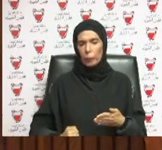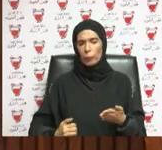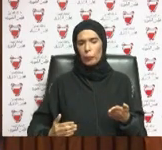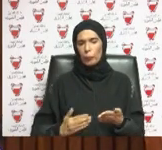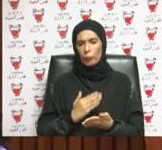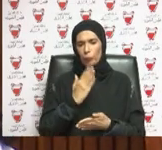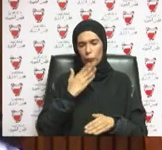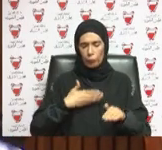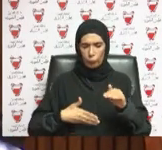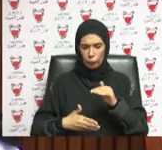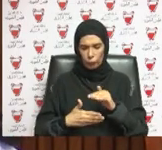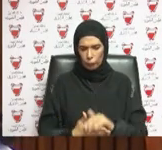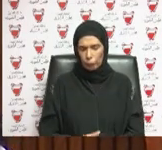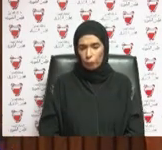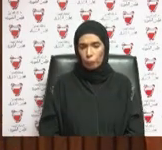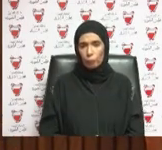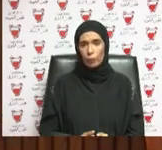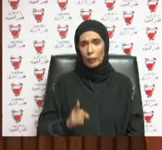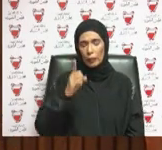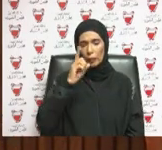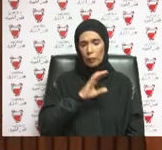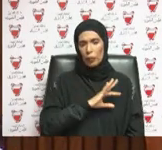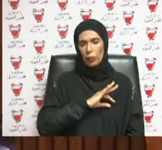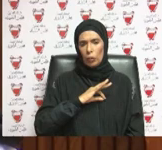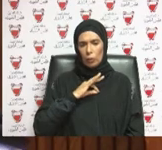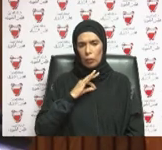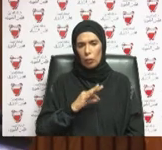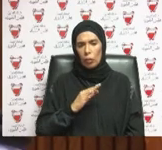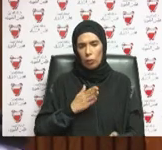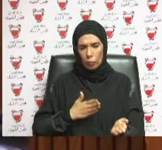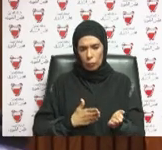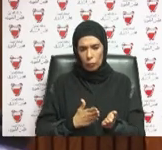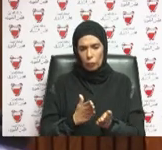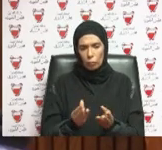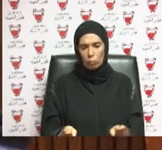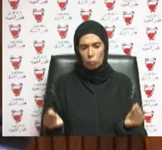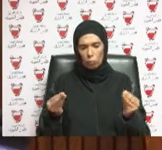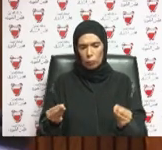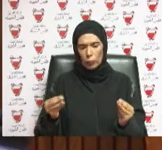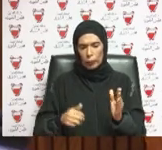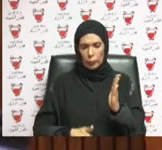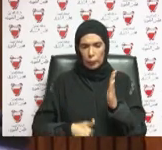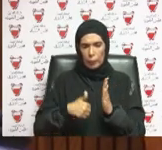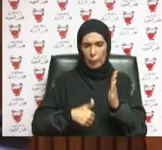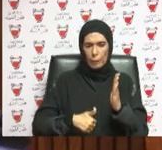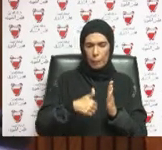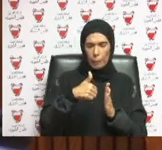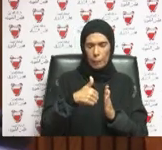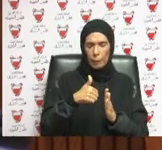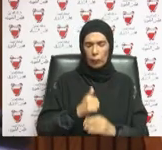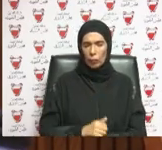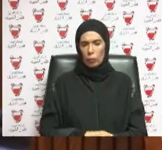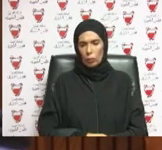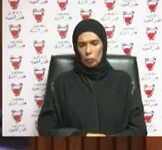والداخلية. وكان رحمه الله صاحب مسيرة حافلة بالإنجازات بكل جدارة واقتدار،